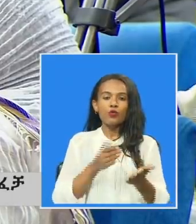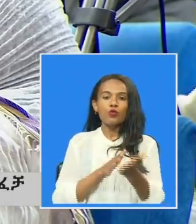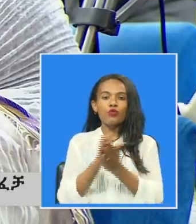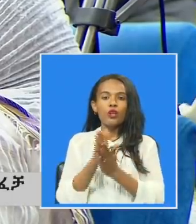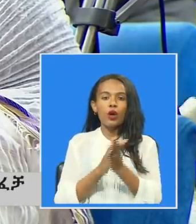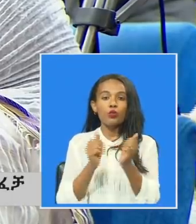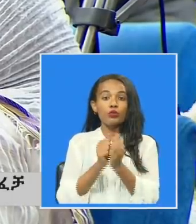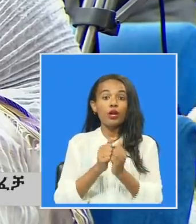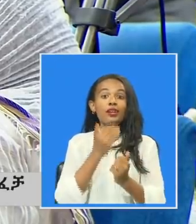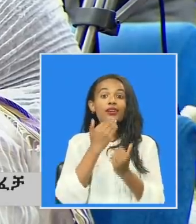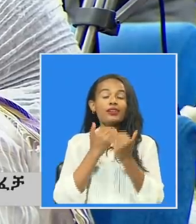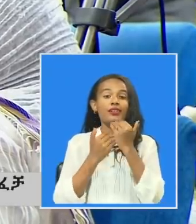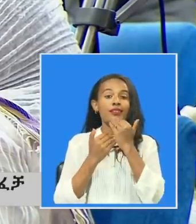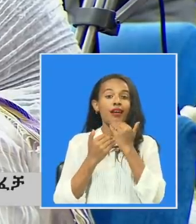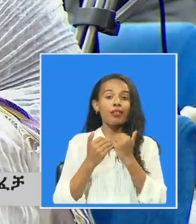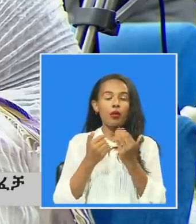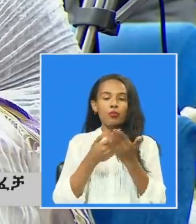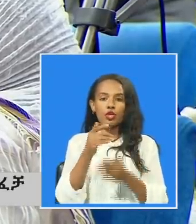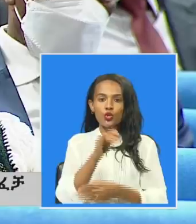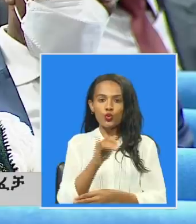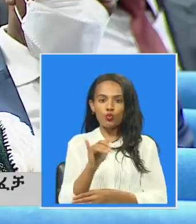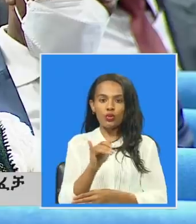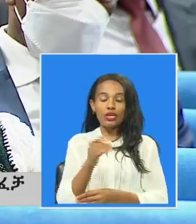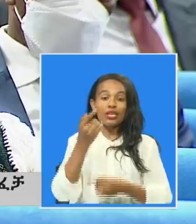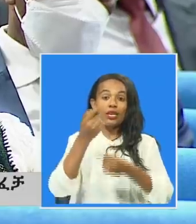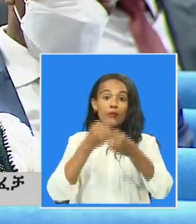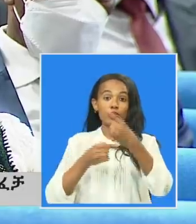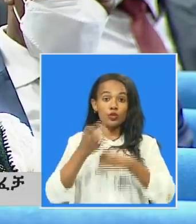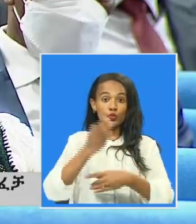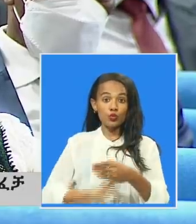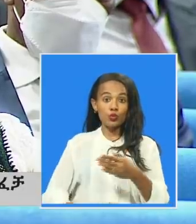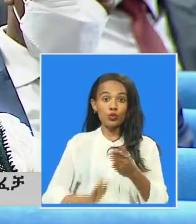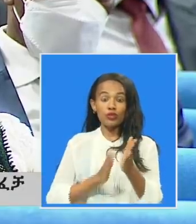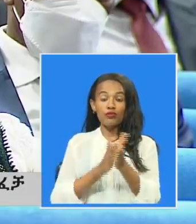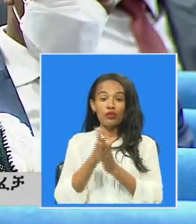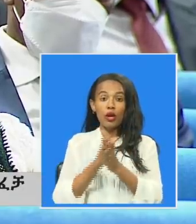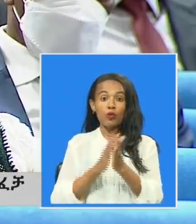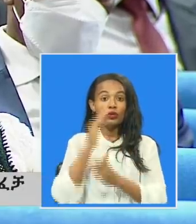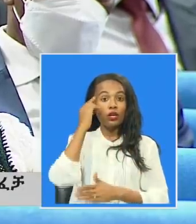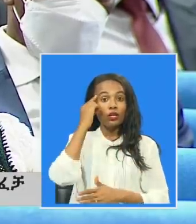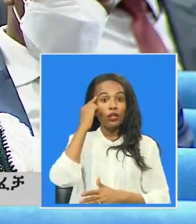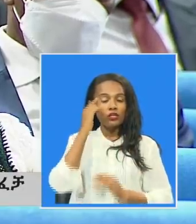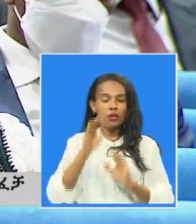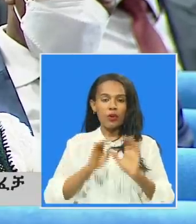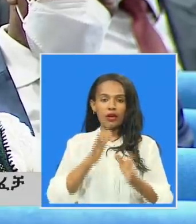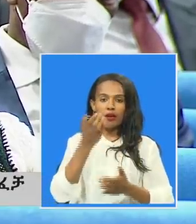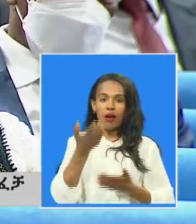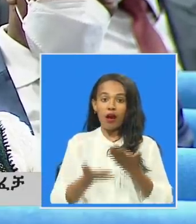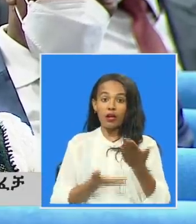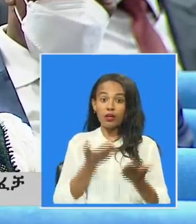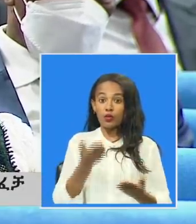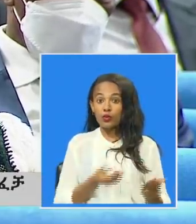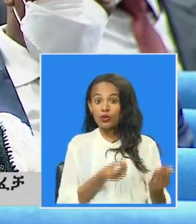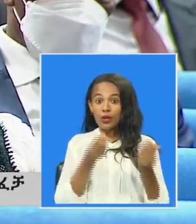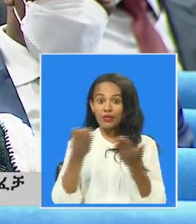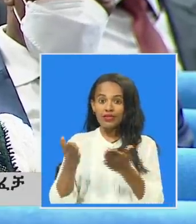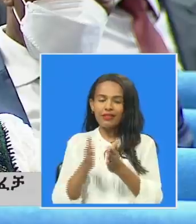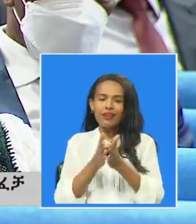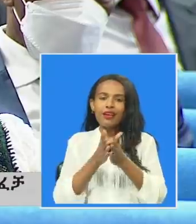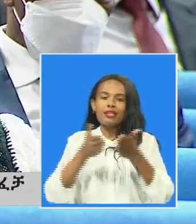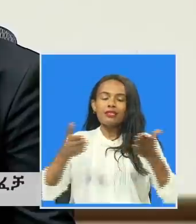ጋር እንዲጣጣም እንዲሁም የመጪውን ትውልድ ፍላጎት ታሳቢ ያደረገ አገልግሎት ለመስጠት